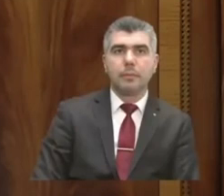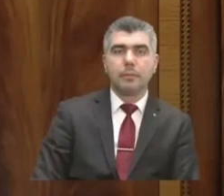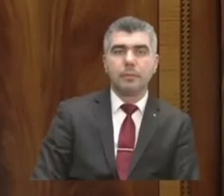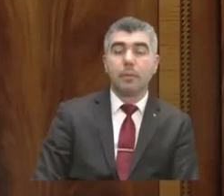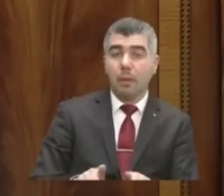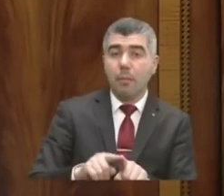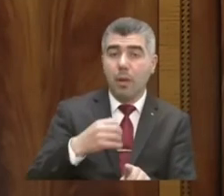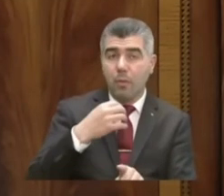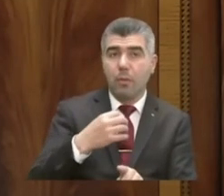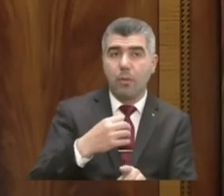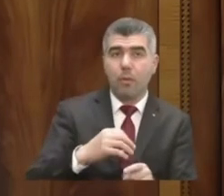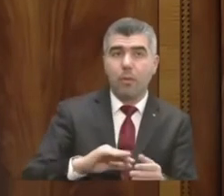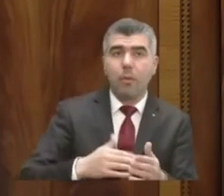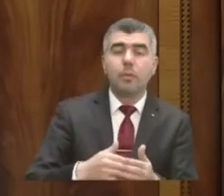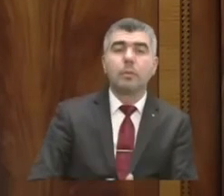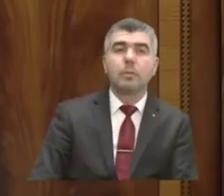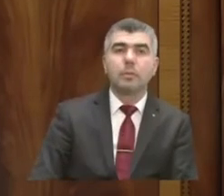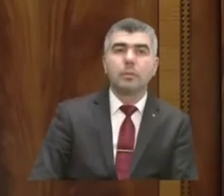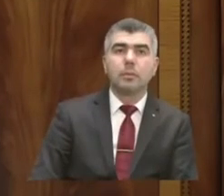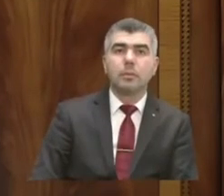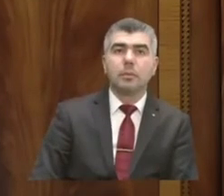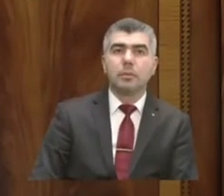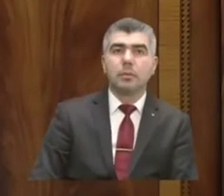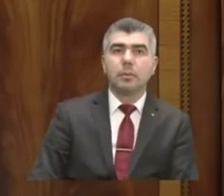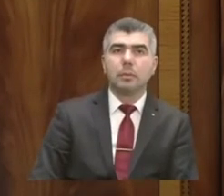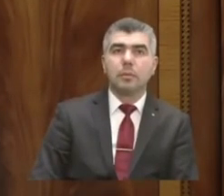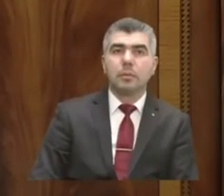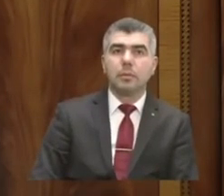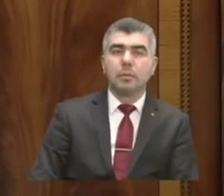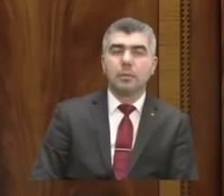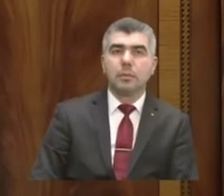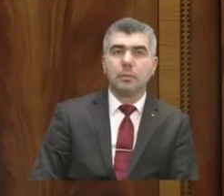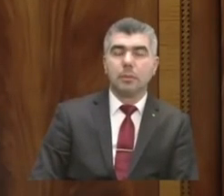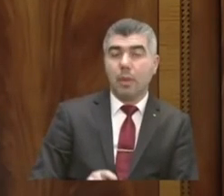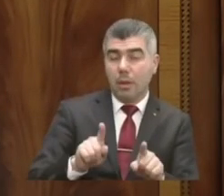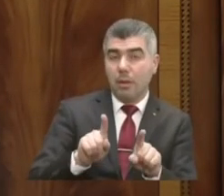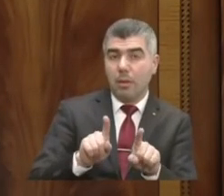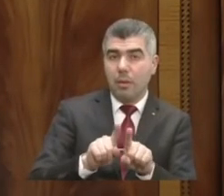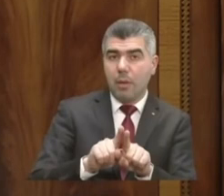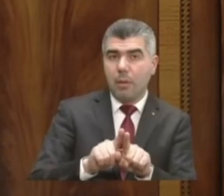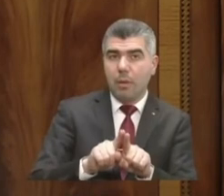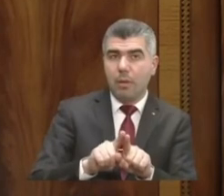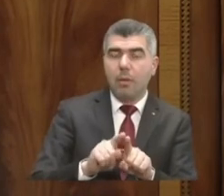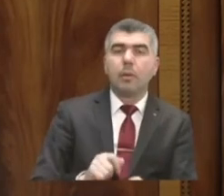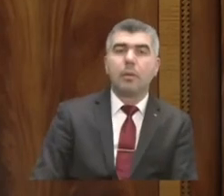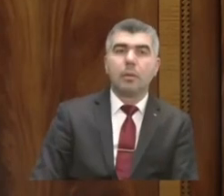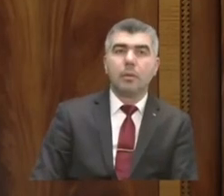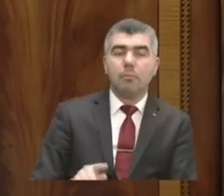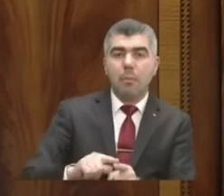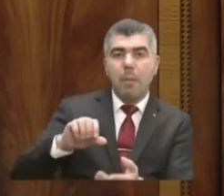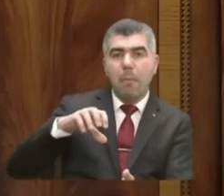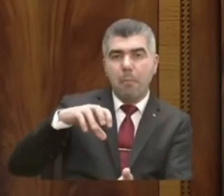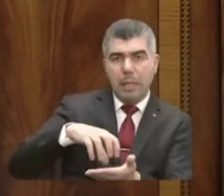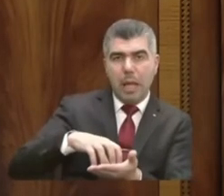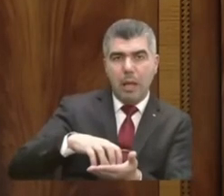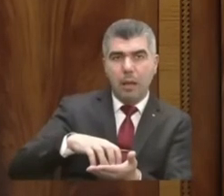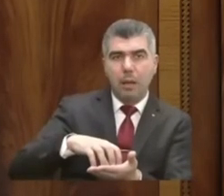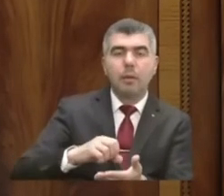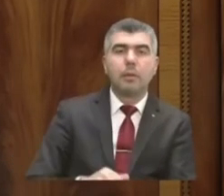دونك باش نرجع لوكا ديال سميتو، دابا في الا كانت في واحد المنطقه اللي